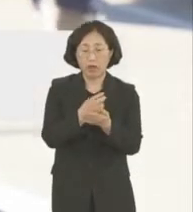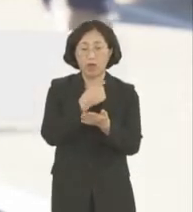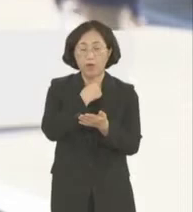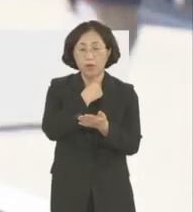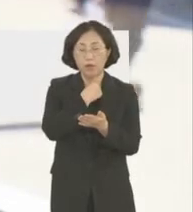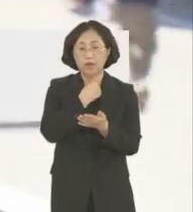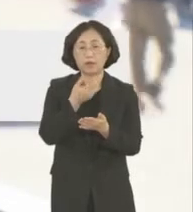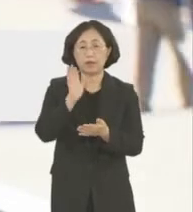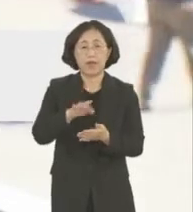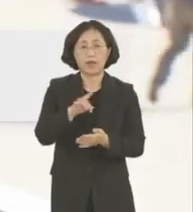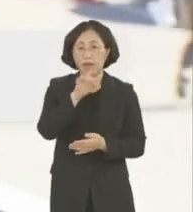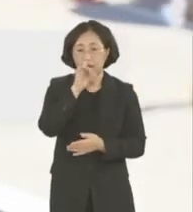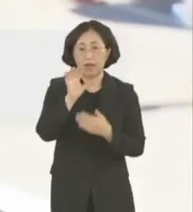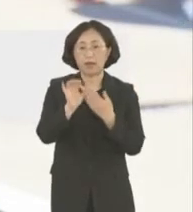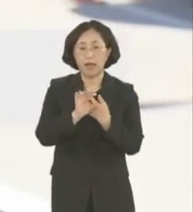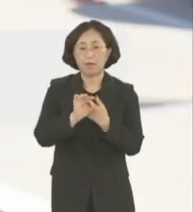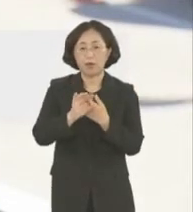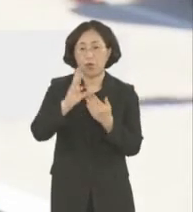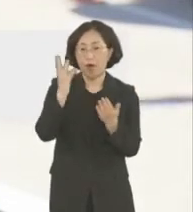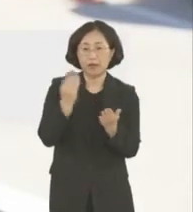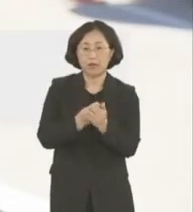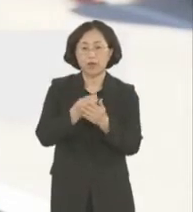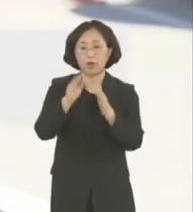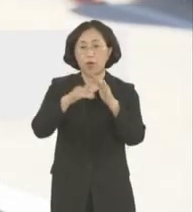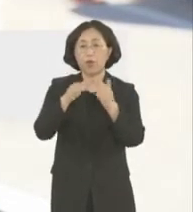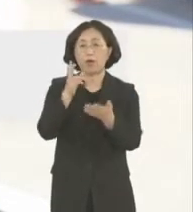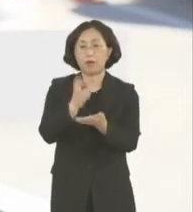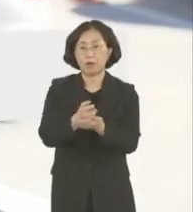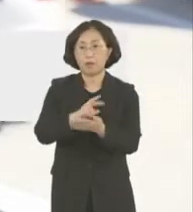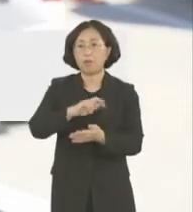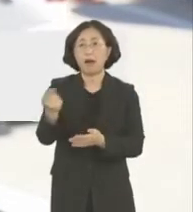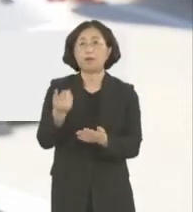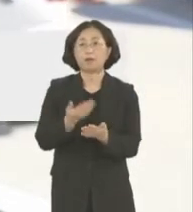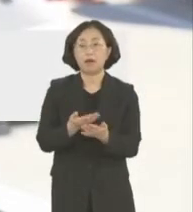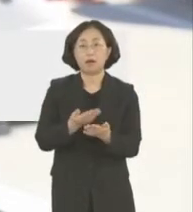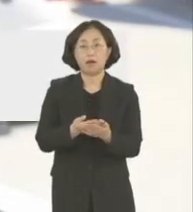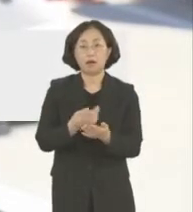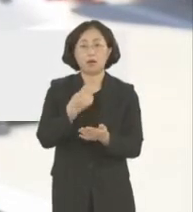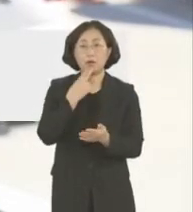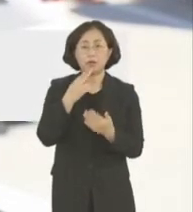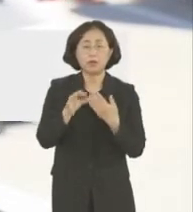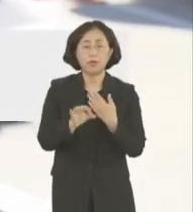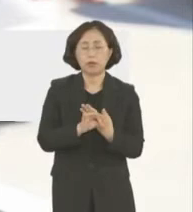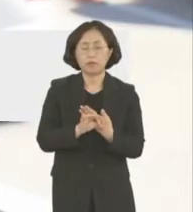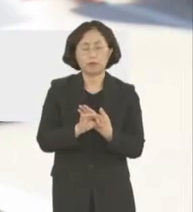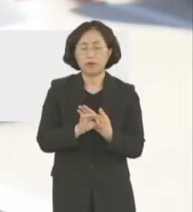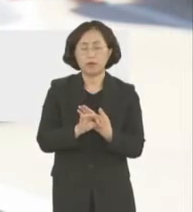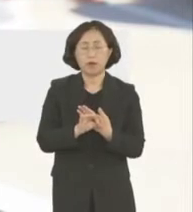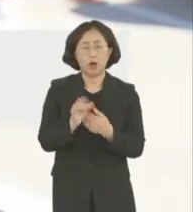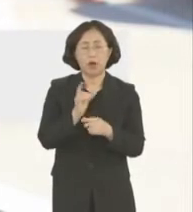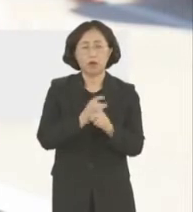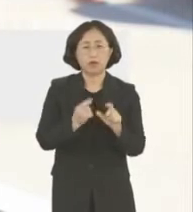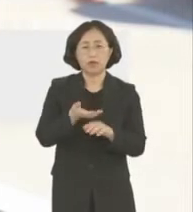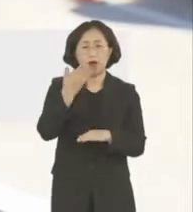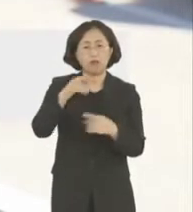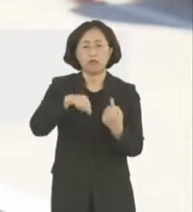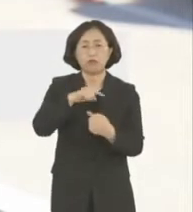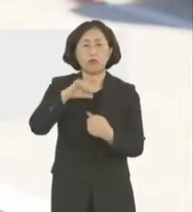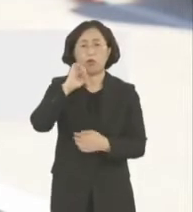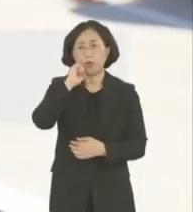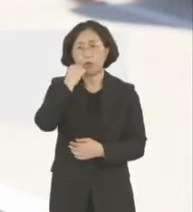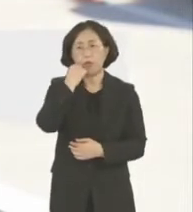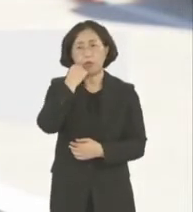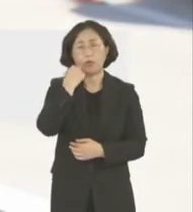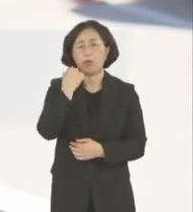안 된다고면은 공영제라도 해라. 그렇게 안 하면은 도저히 지금 이 시내버스가